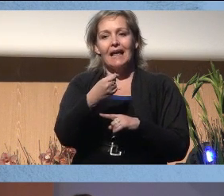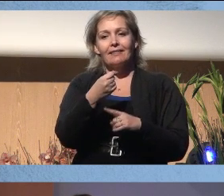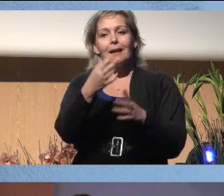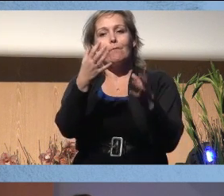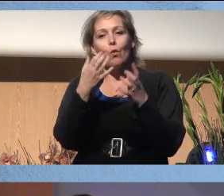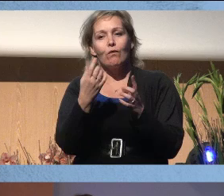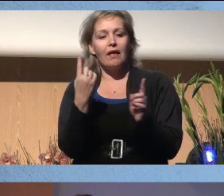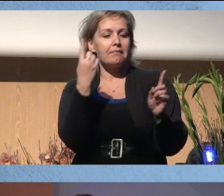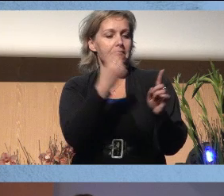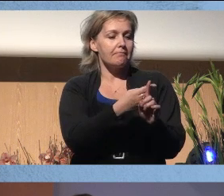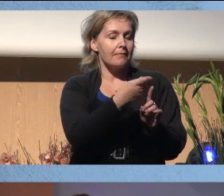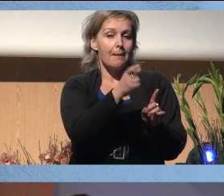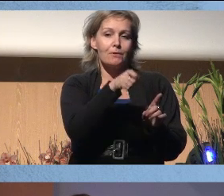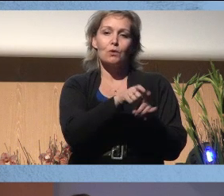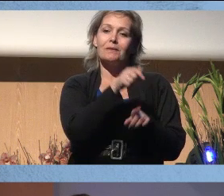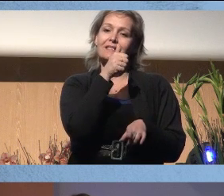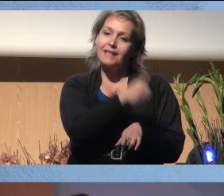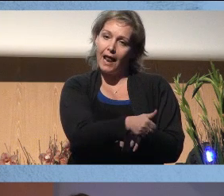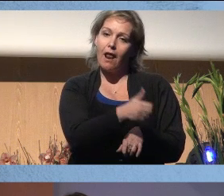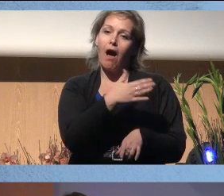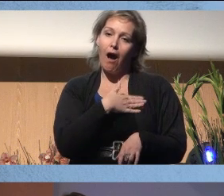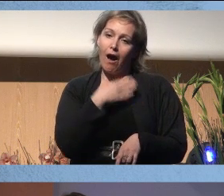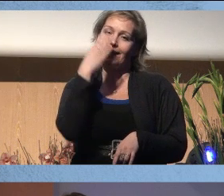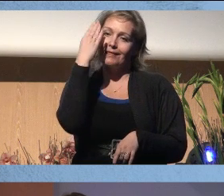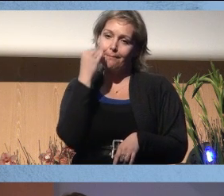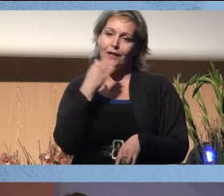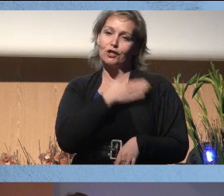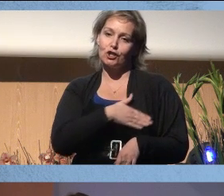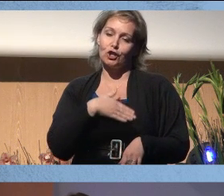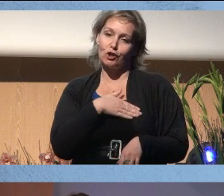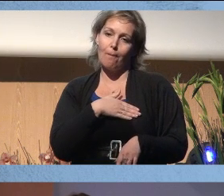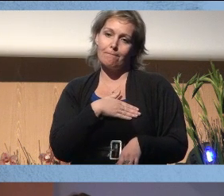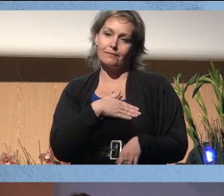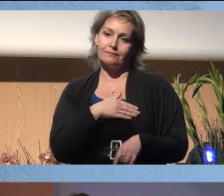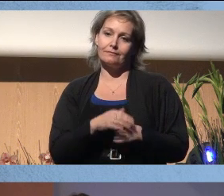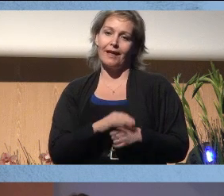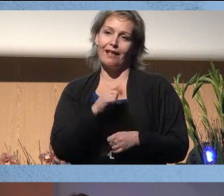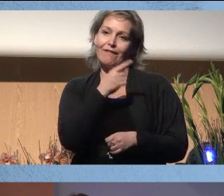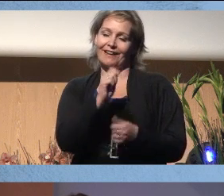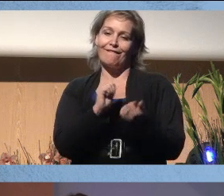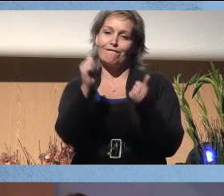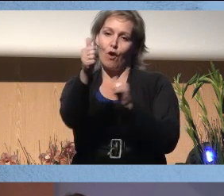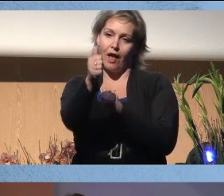behovene, personer som selv har demenssykdom.